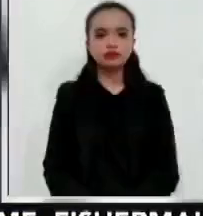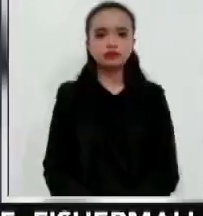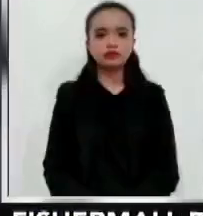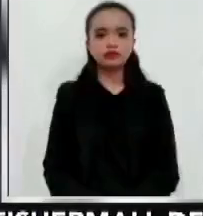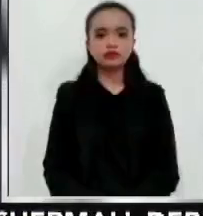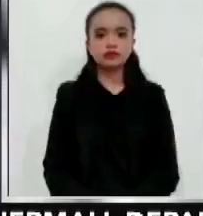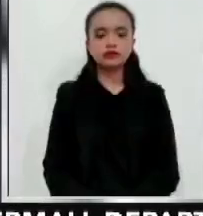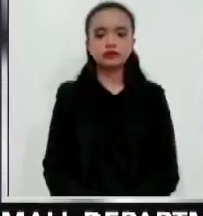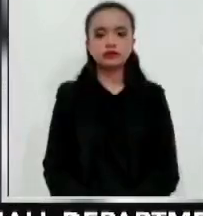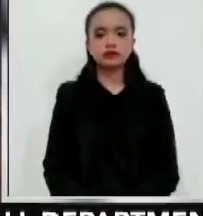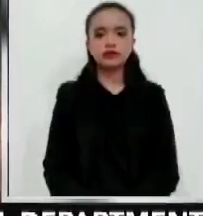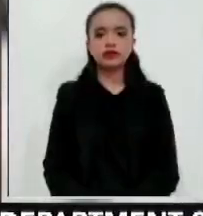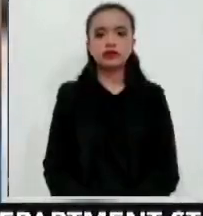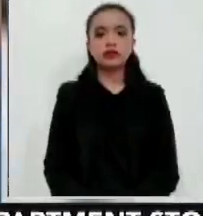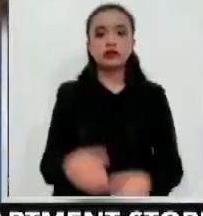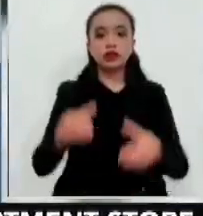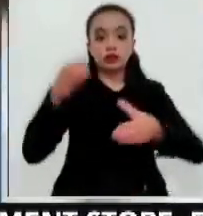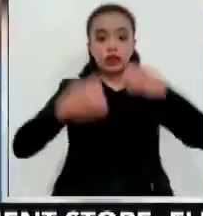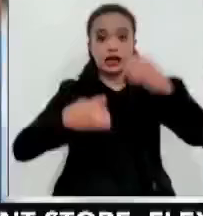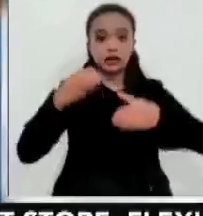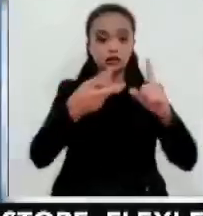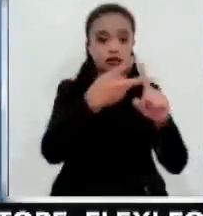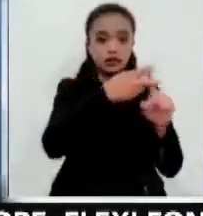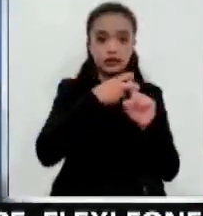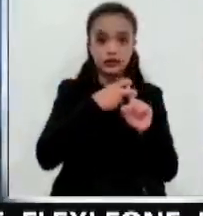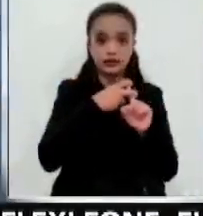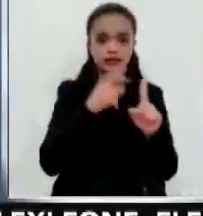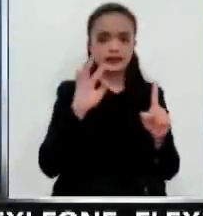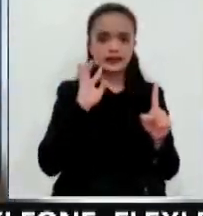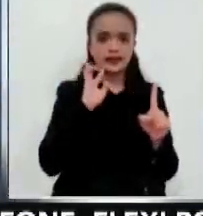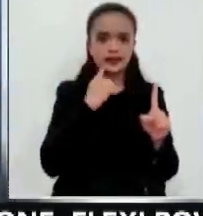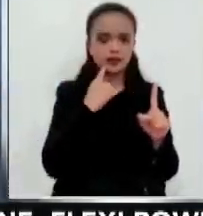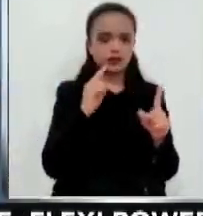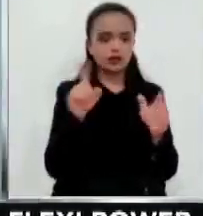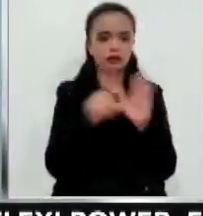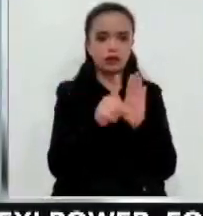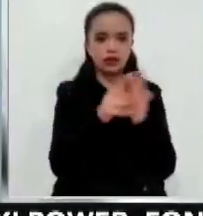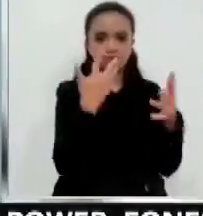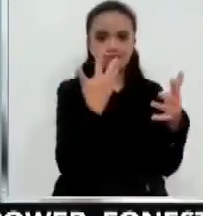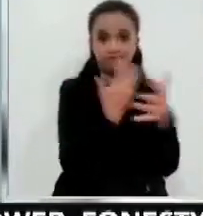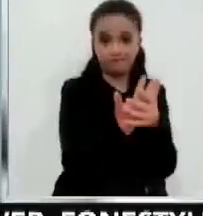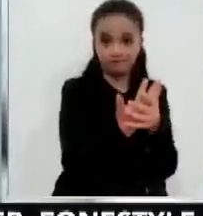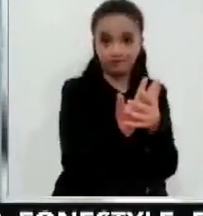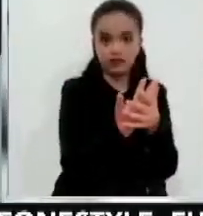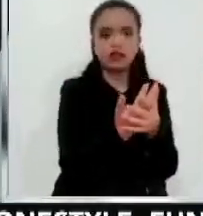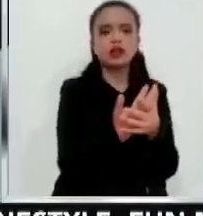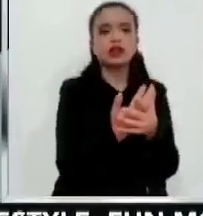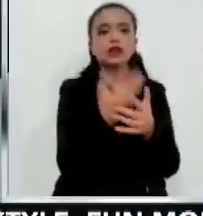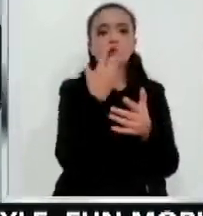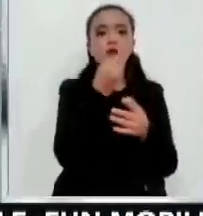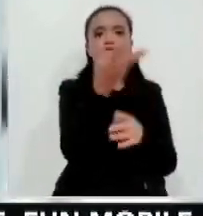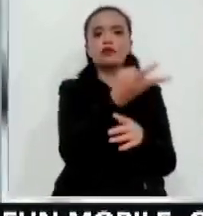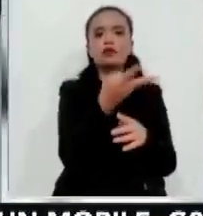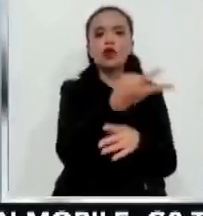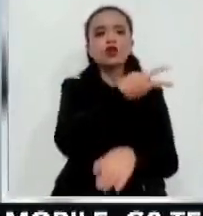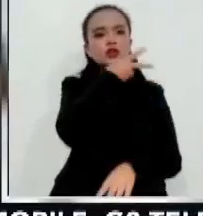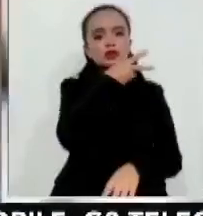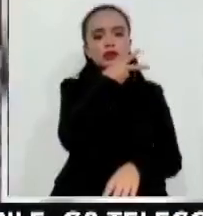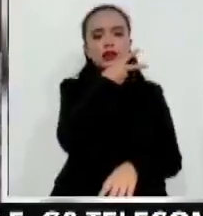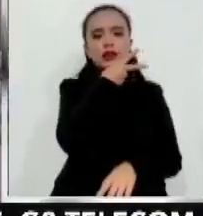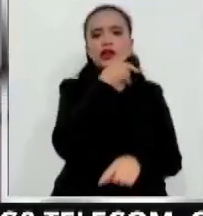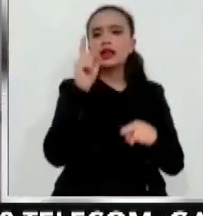Non-bailable ang mga kasong kidnapping at serious illegal detention na kinakaharap ng anim na akusadong naaresto nitong Setyembre sa